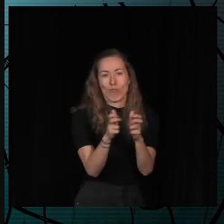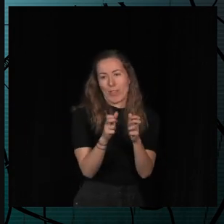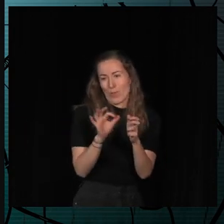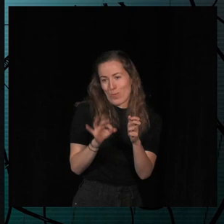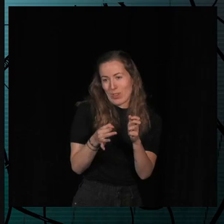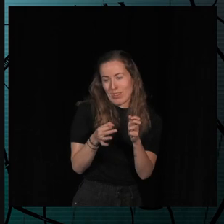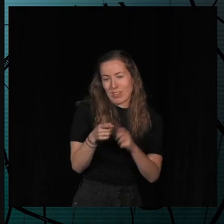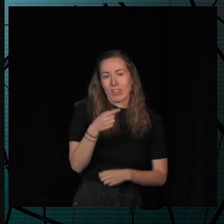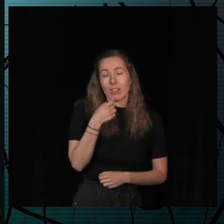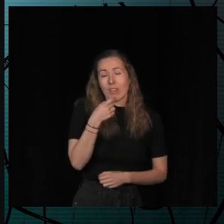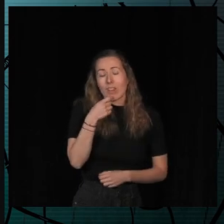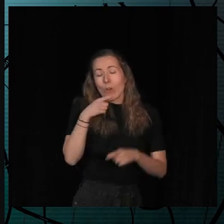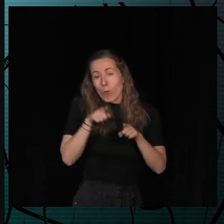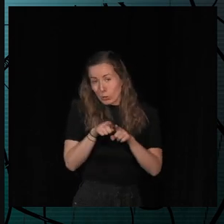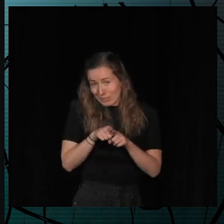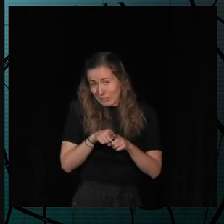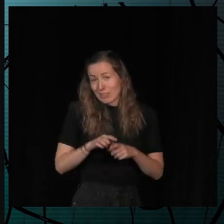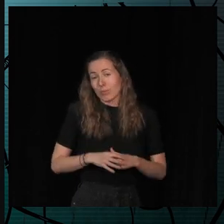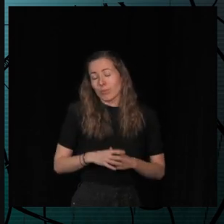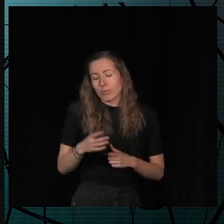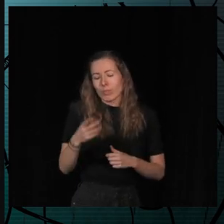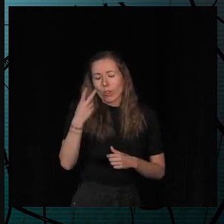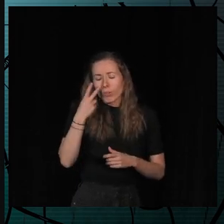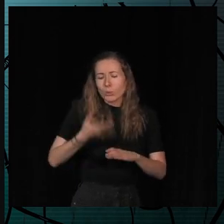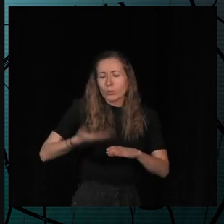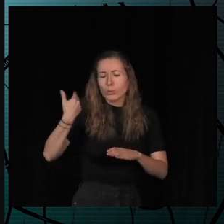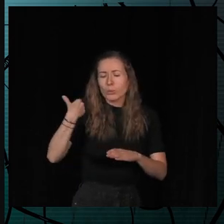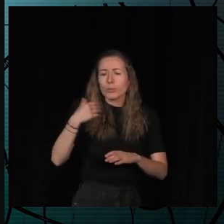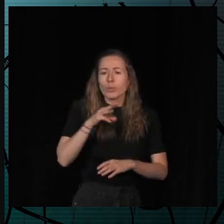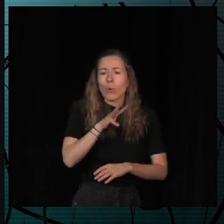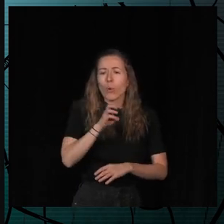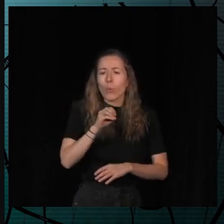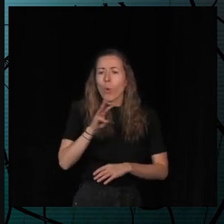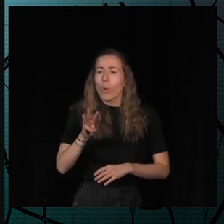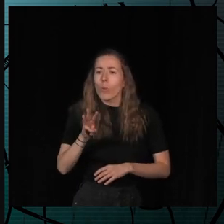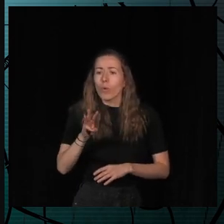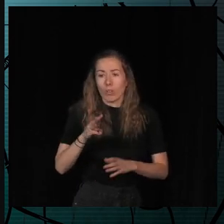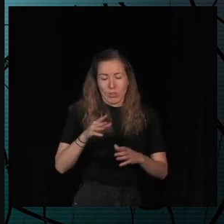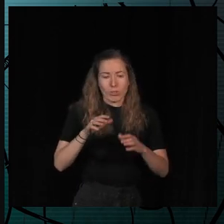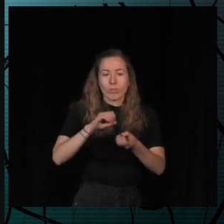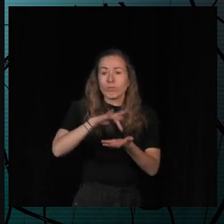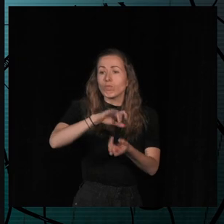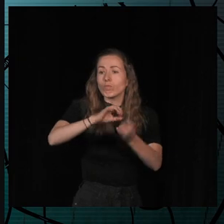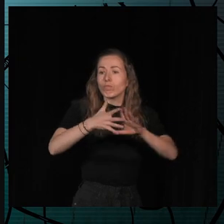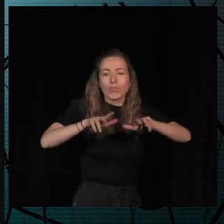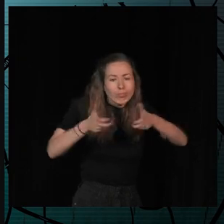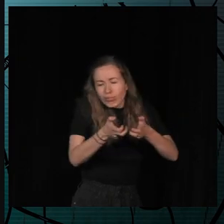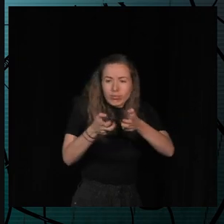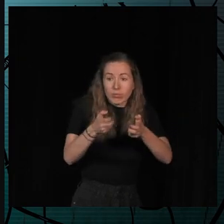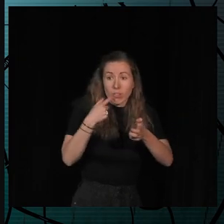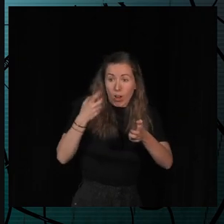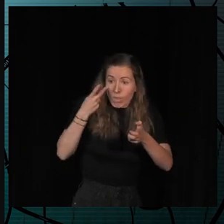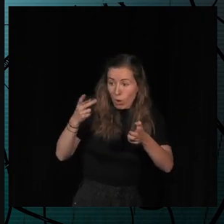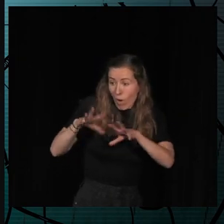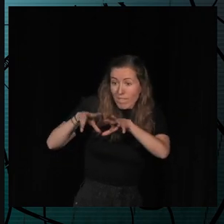qu'après on commence aussi à voir on a vu ça à l'époque avec World of Warcraft qui était un grand jeu en ligne où des familles